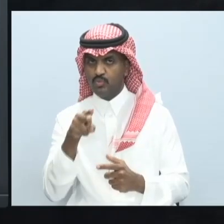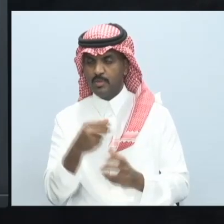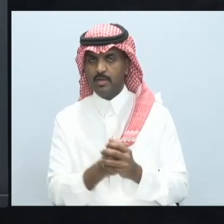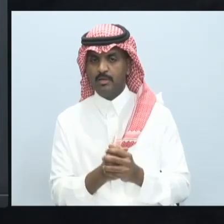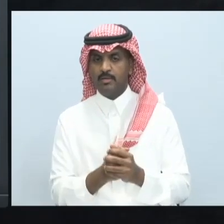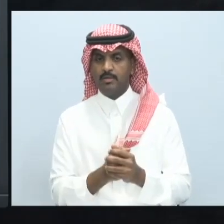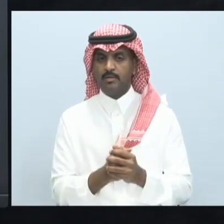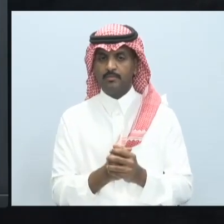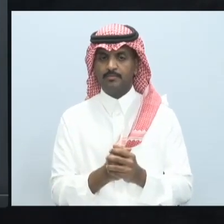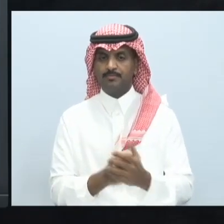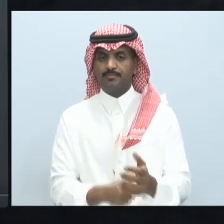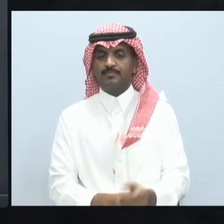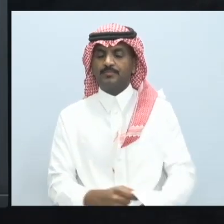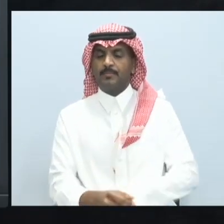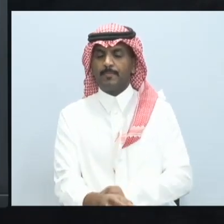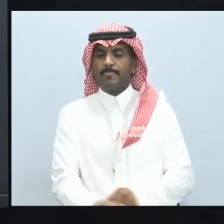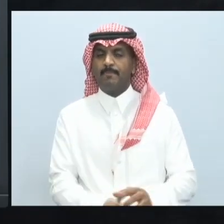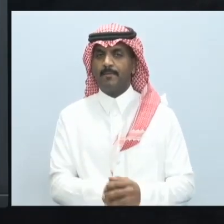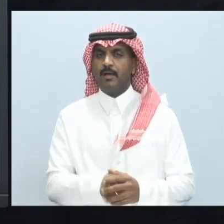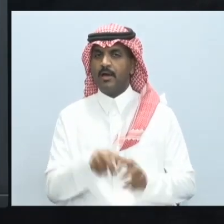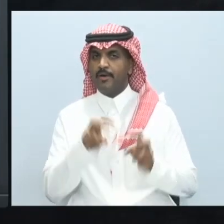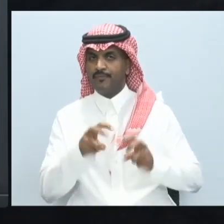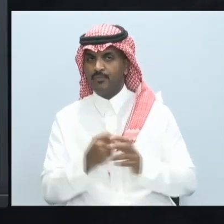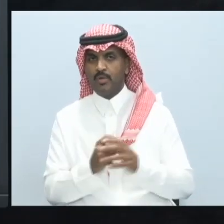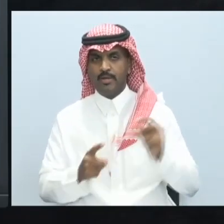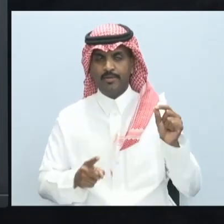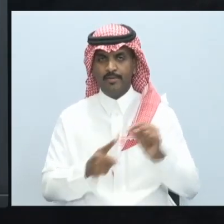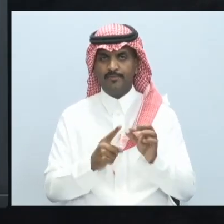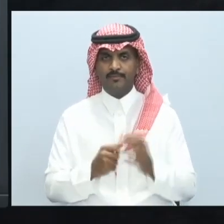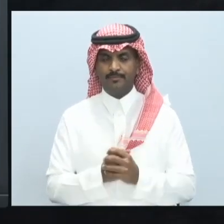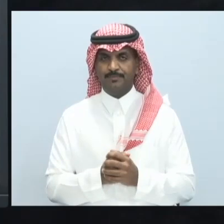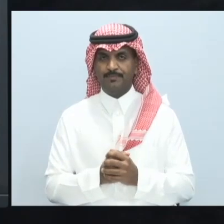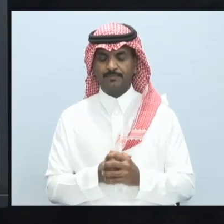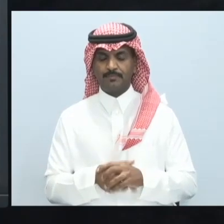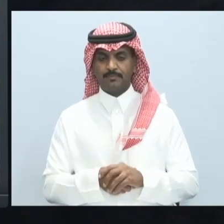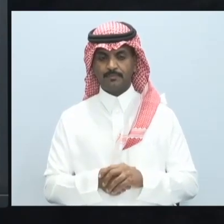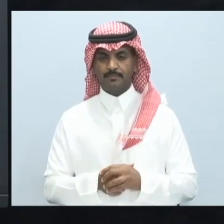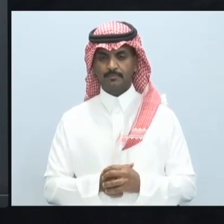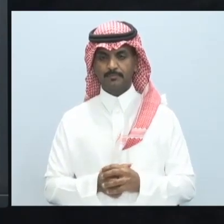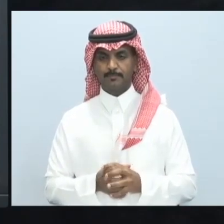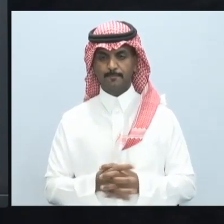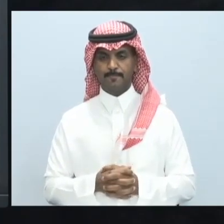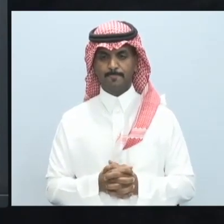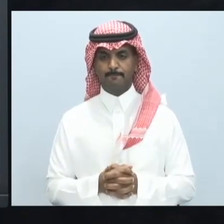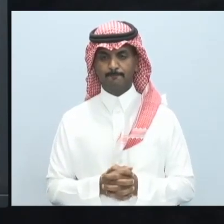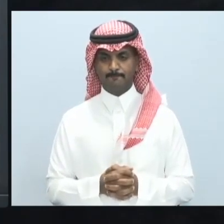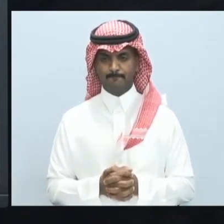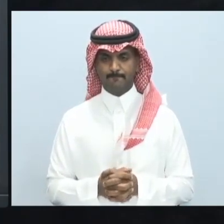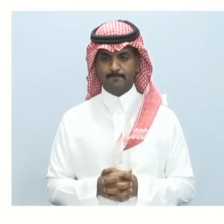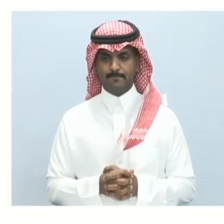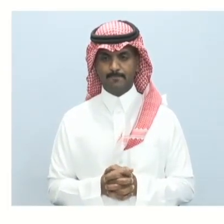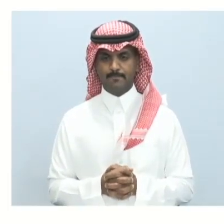الدرس يحسم بنا ان نقف على ابرز واهم الاهداف المرسومه لدرسنا فكونوا معي ايها الطلاب